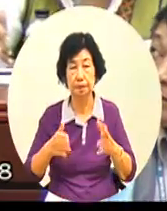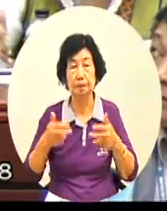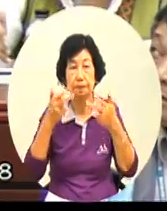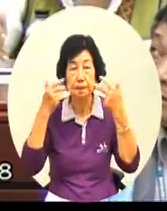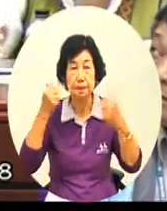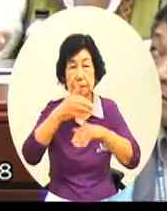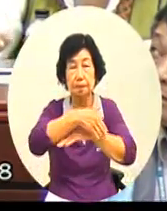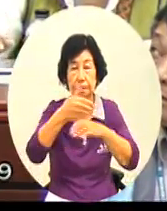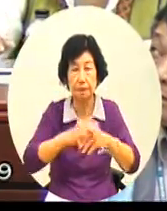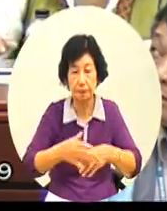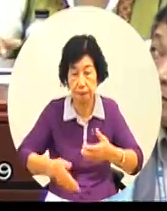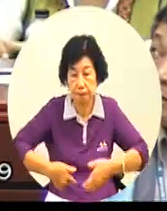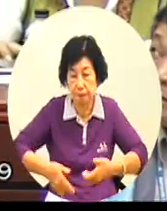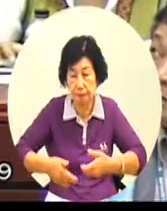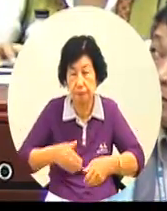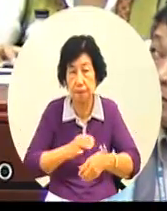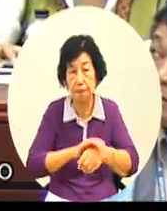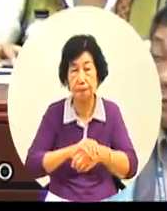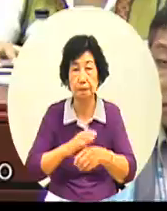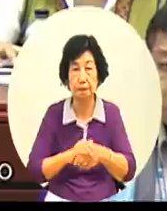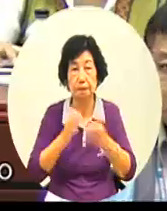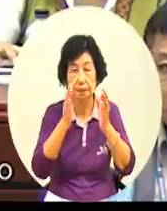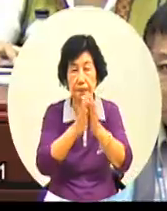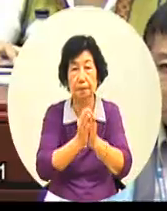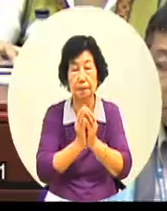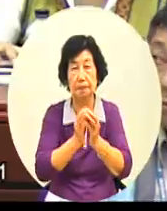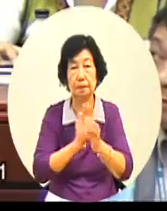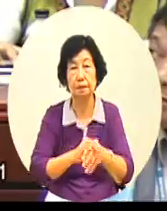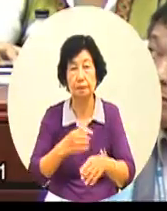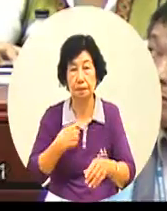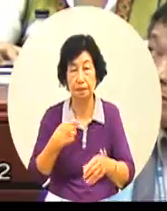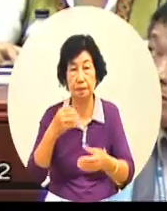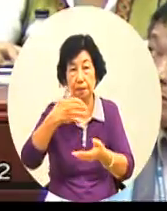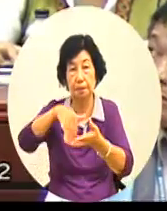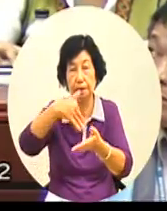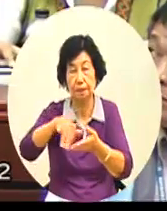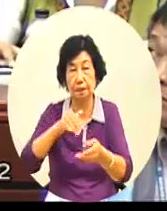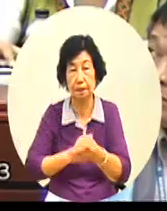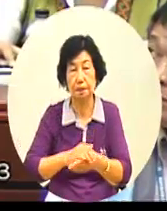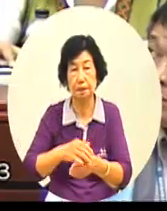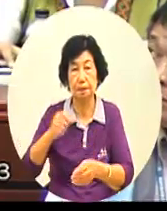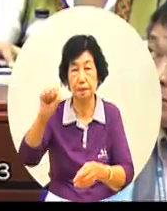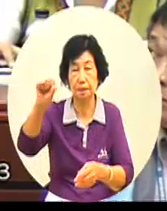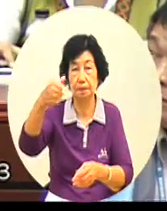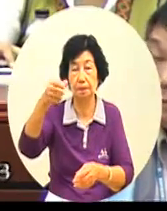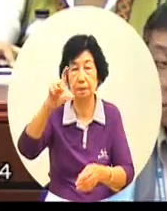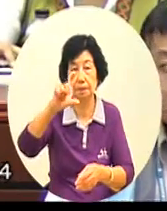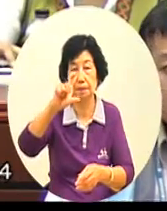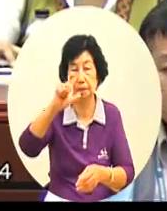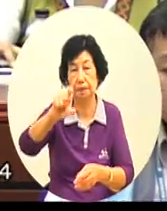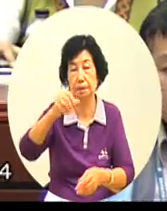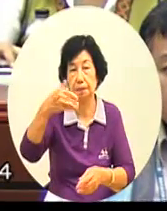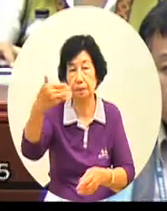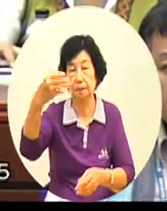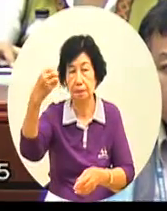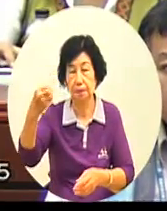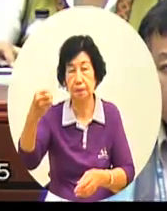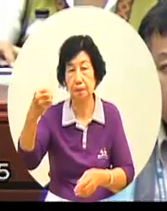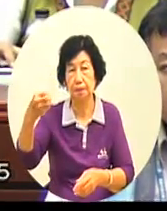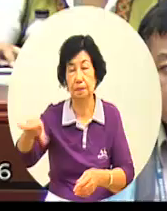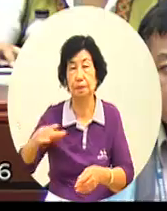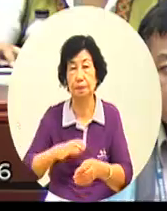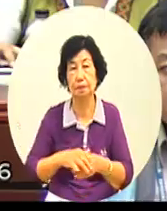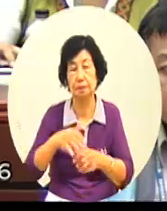抢修，关于桃园的部分，那本会是编列今年度编列569万，农业局就了